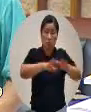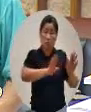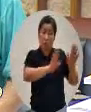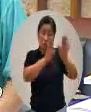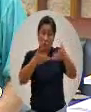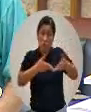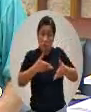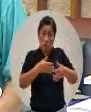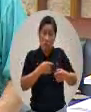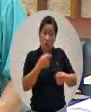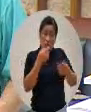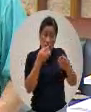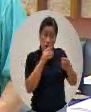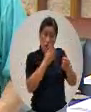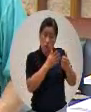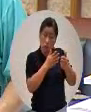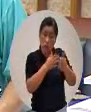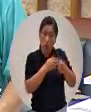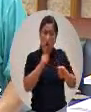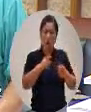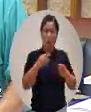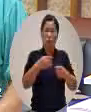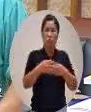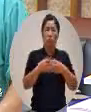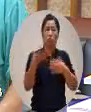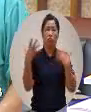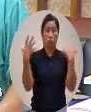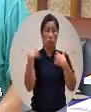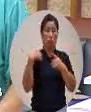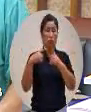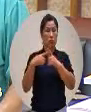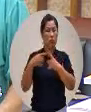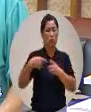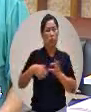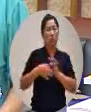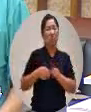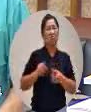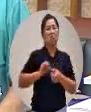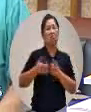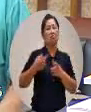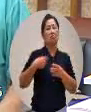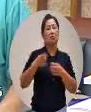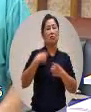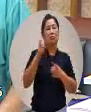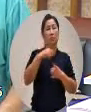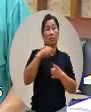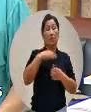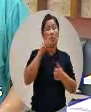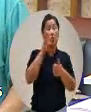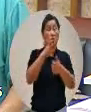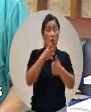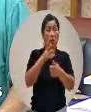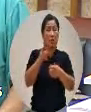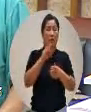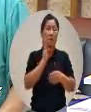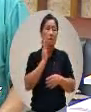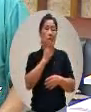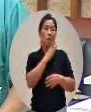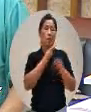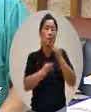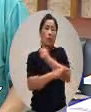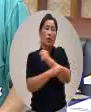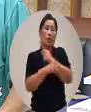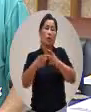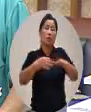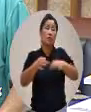他承辦人員啦有沒有跟他們特別的關係好啦啊阿彈母這裡有很多人啊這個有很多人書籍